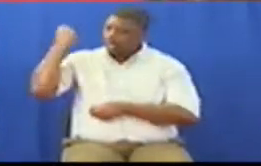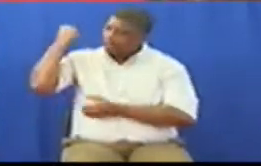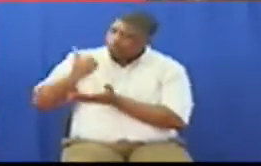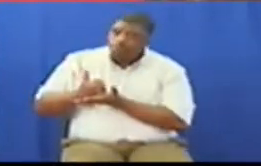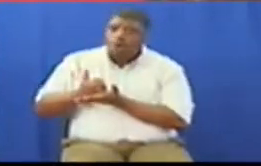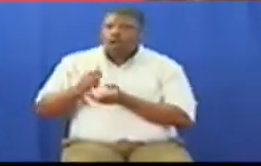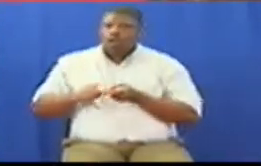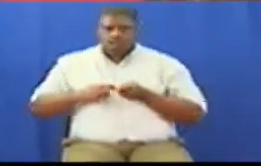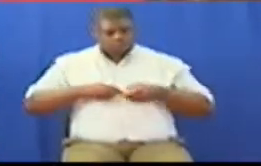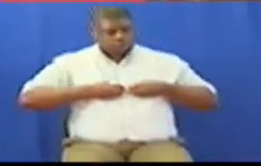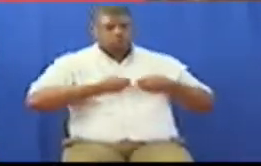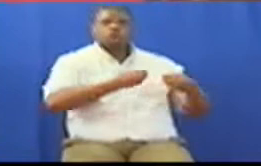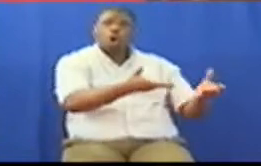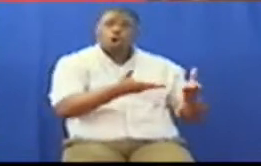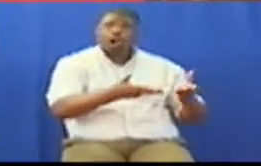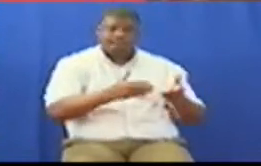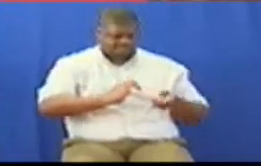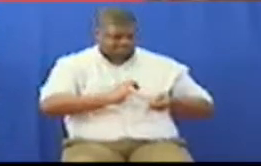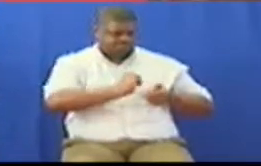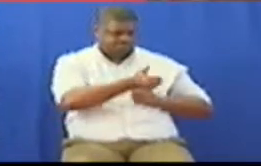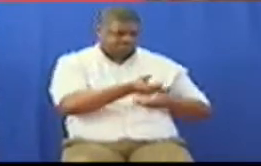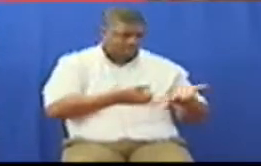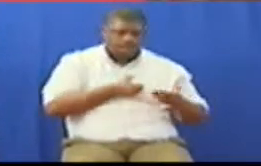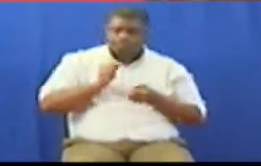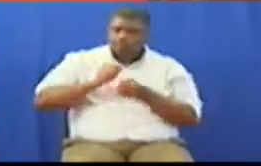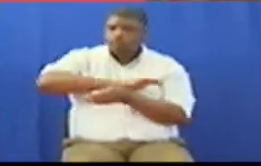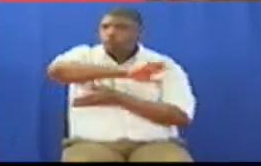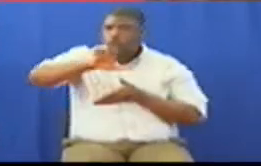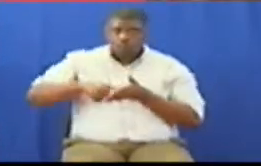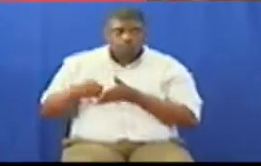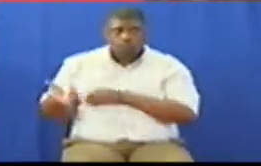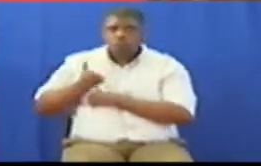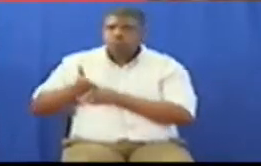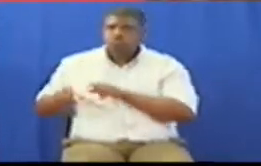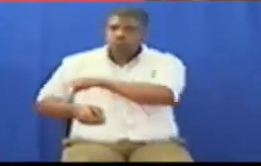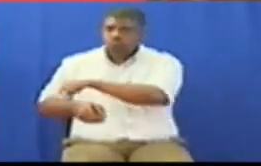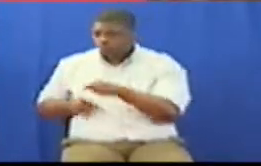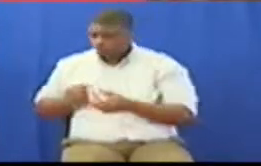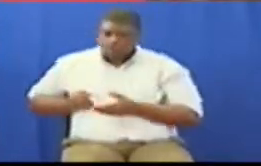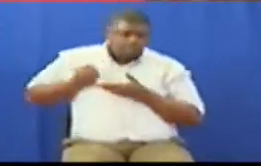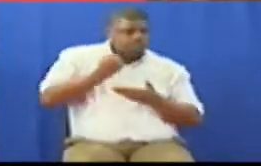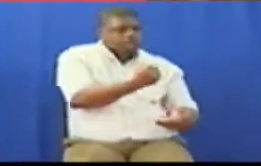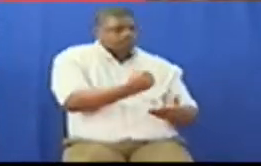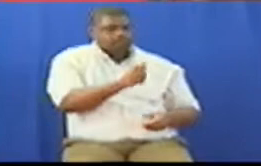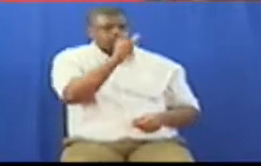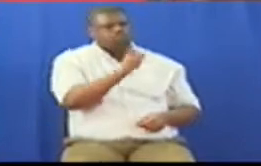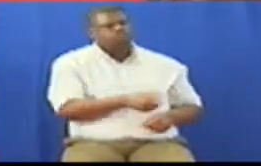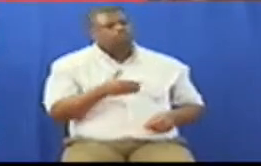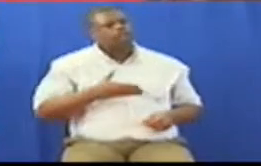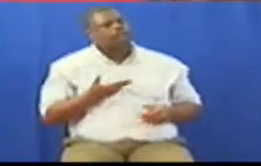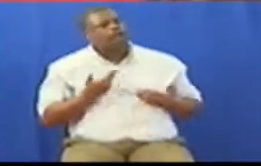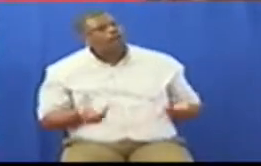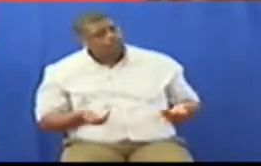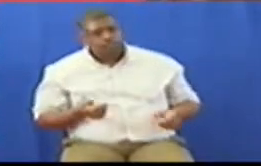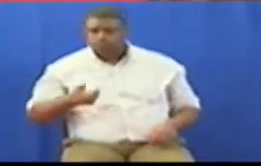wa kutoa vibali na kutoa mambo yote ambayo yanahusiana na mwekezaji. Mwekezaji anachotaka